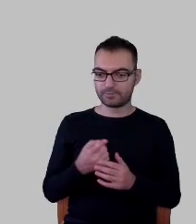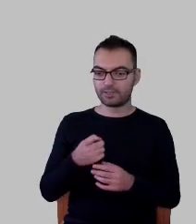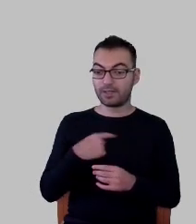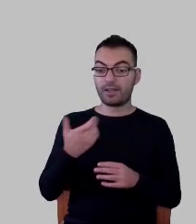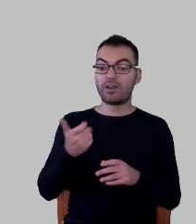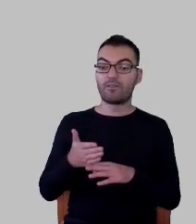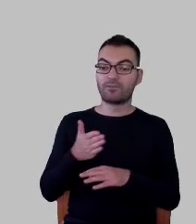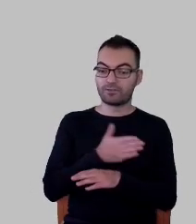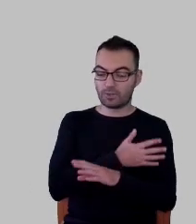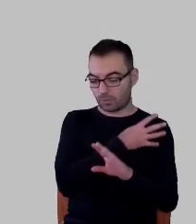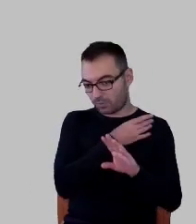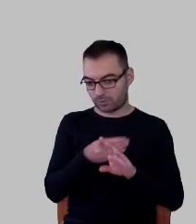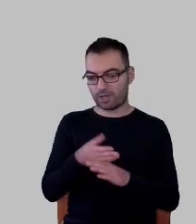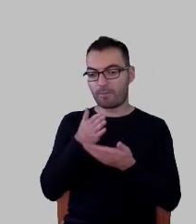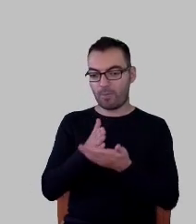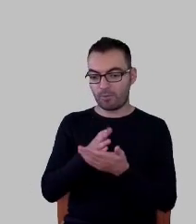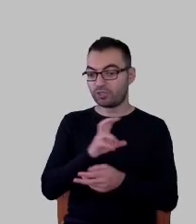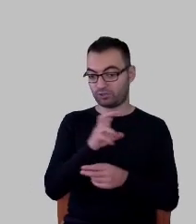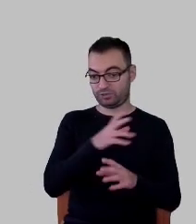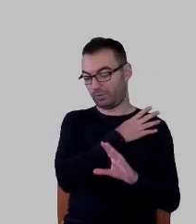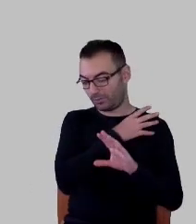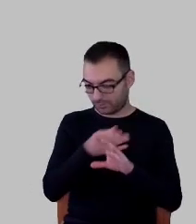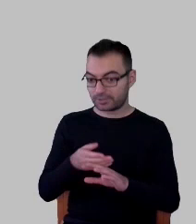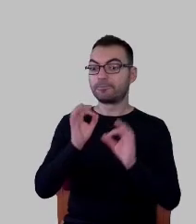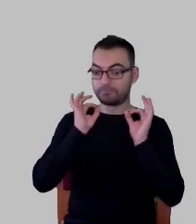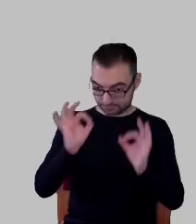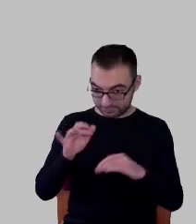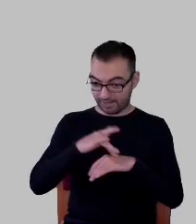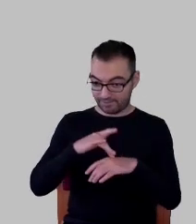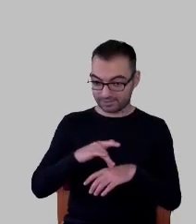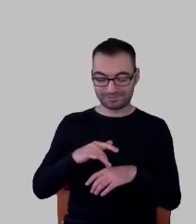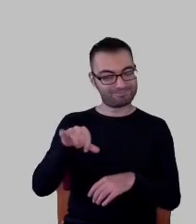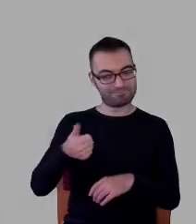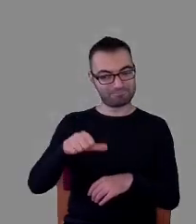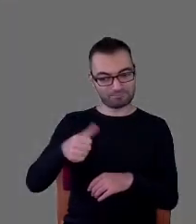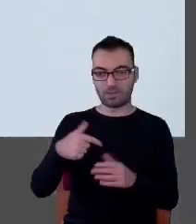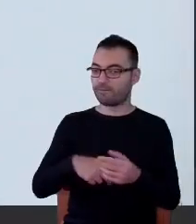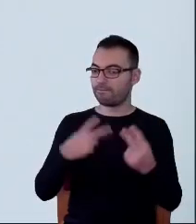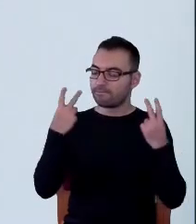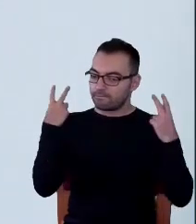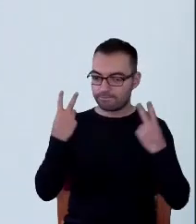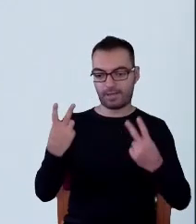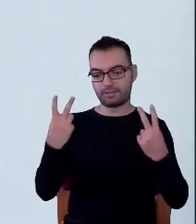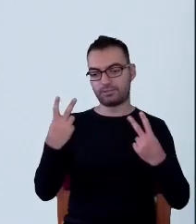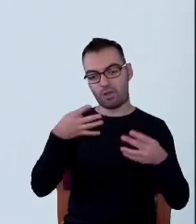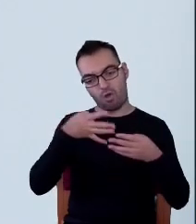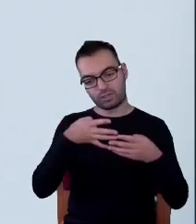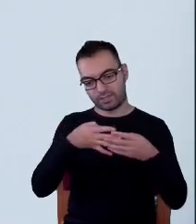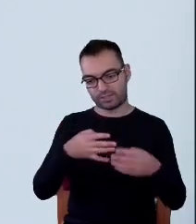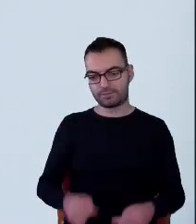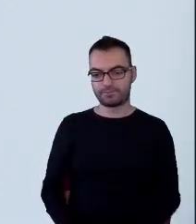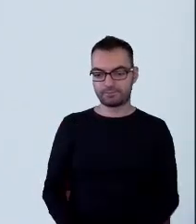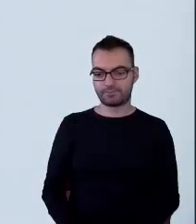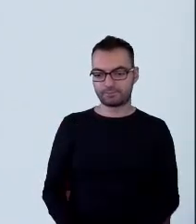którą wcześniej dziecku udzielaliśmy. Czy to, co robiliśmy, przyniosło efekty, czy nie przyniosło, to też jest bardzo istotny